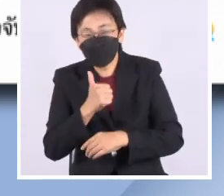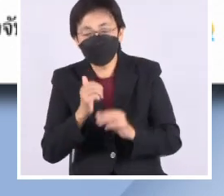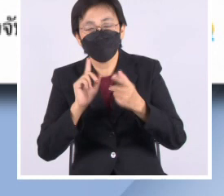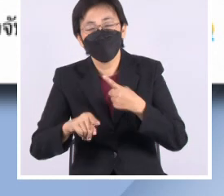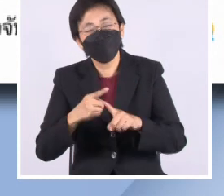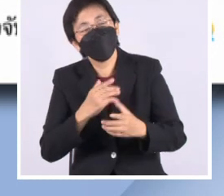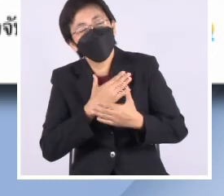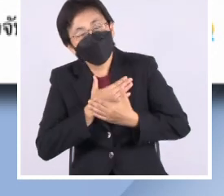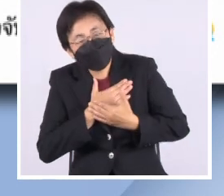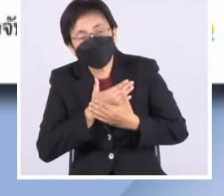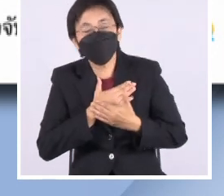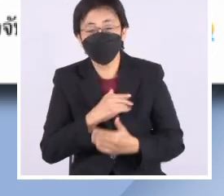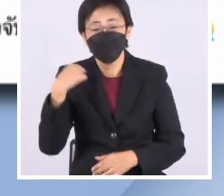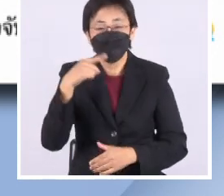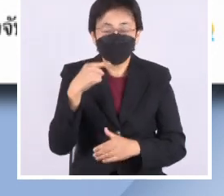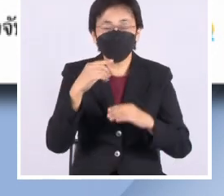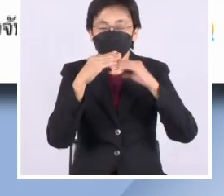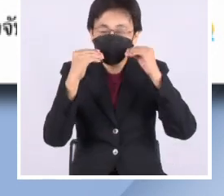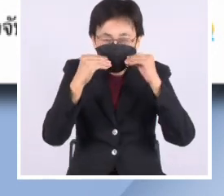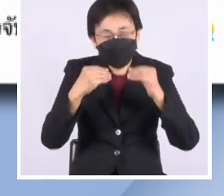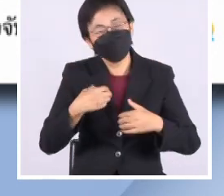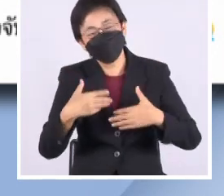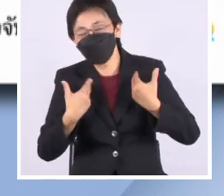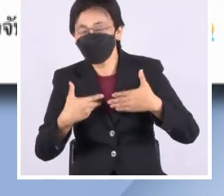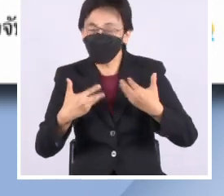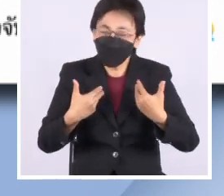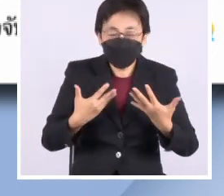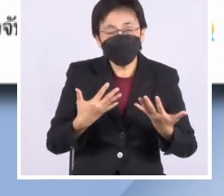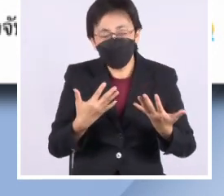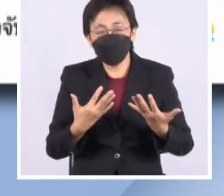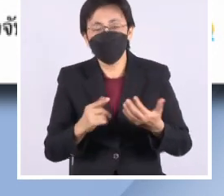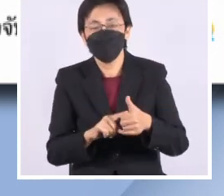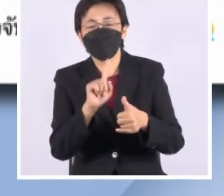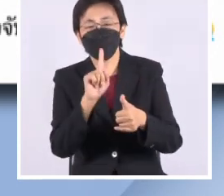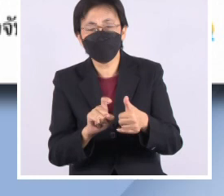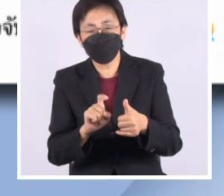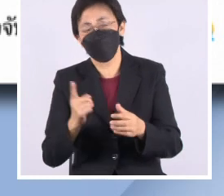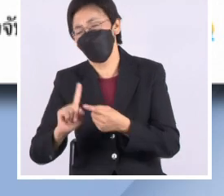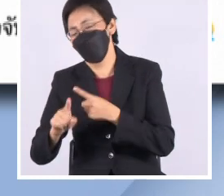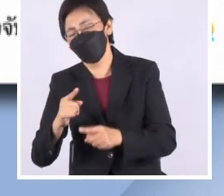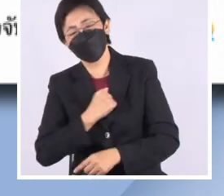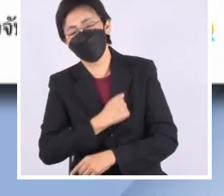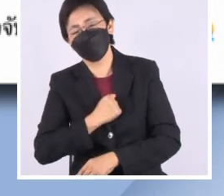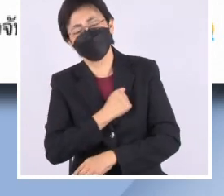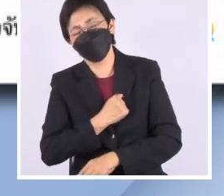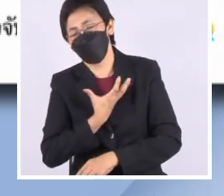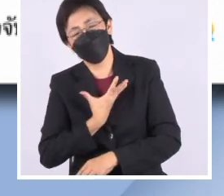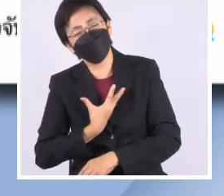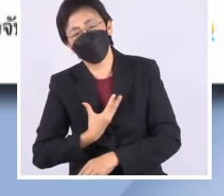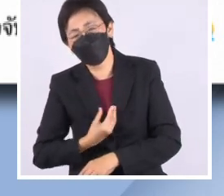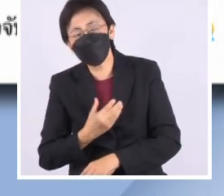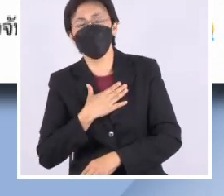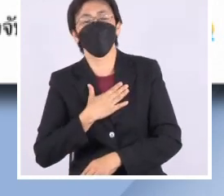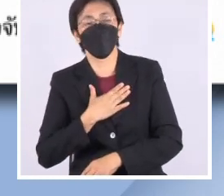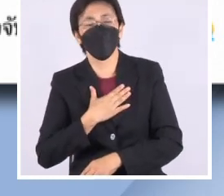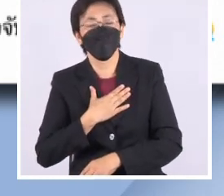สร้างเสียงหัวเราะกับกลุ่มกวนสุดท้ายน้องเจอแบบนี้ค่ะนี่สลดจริงๆเหตุการณ์นี้แต่ก็จับได้อย่างที่บอกต่อให้ภ